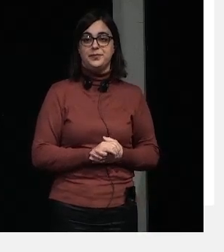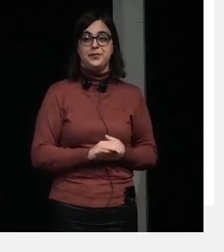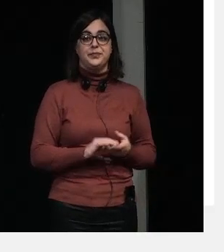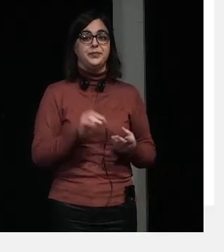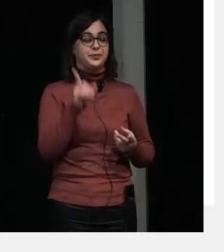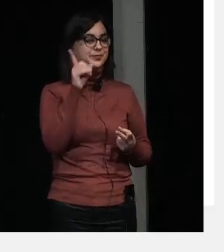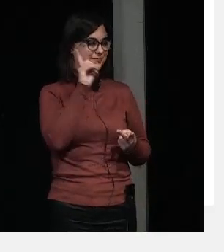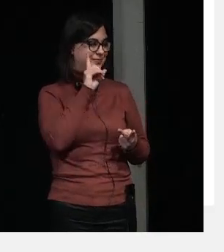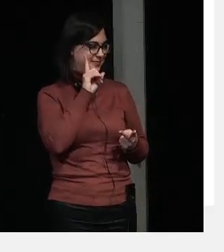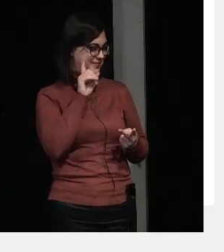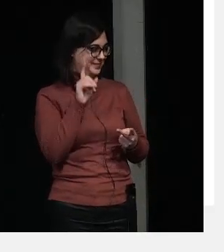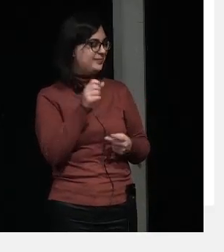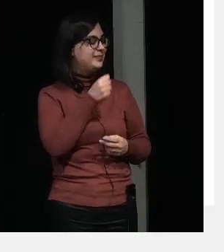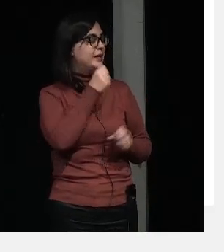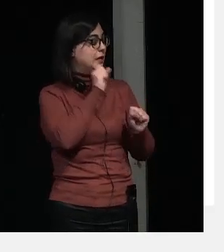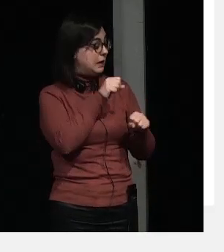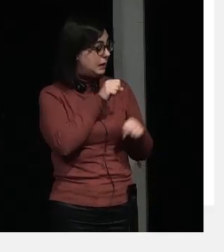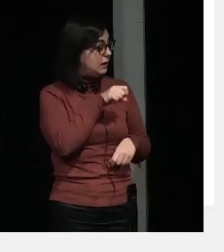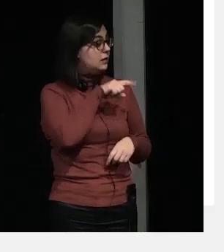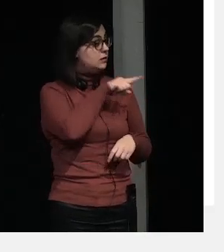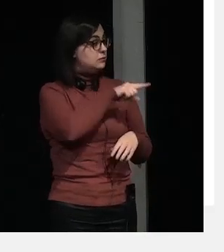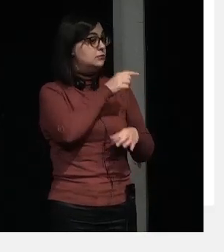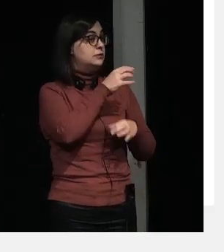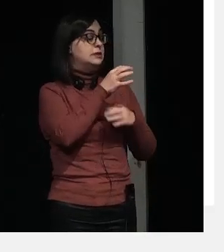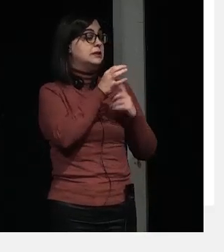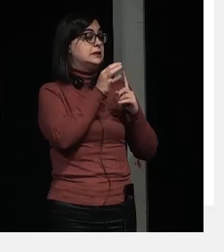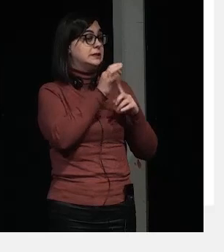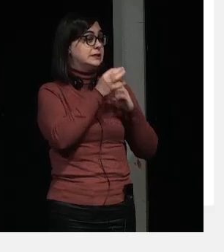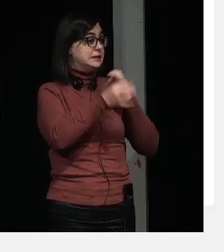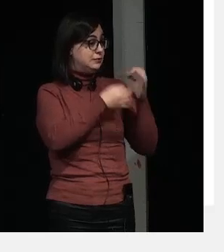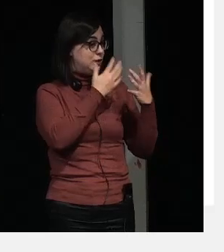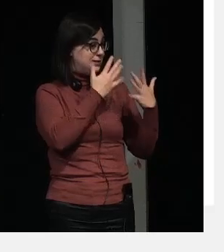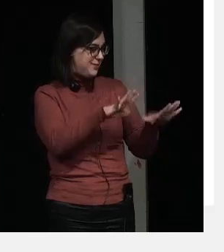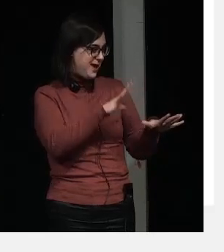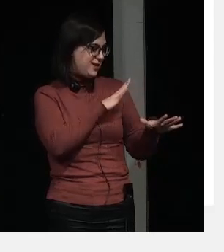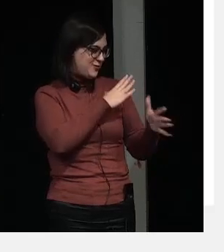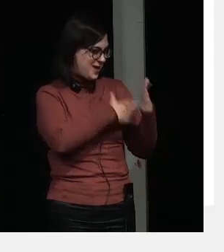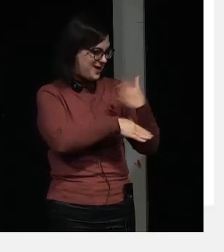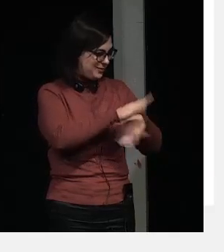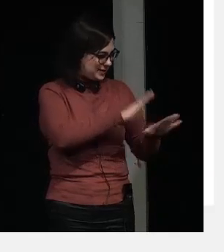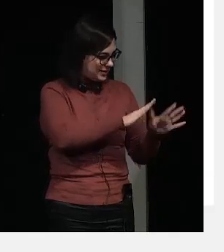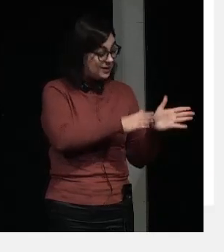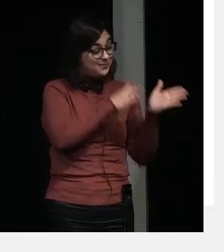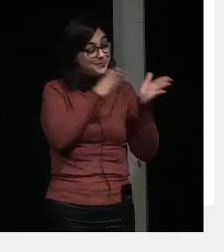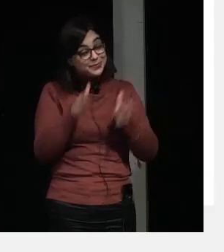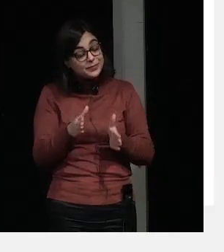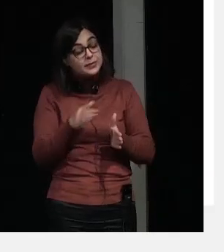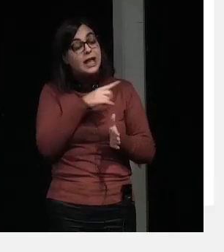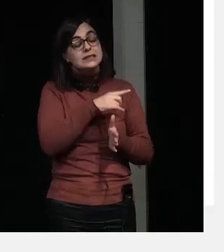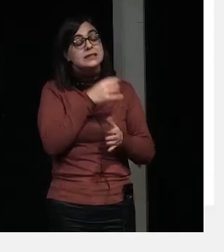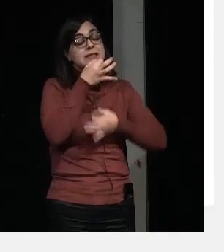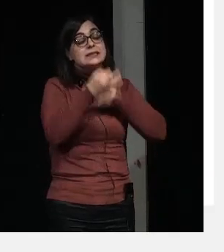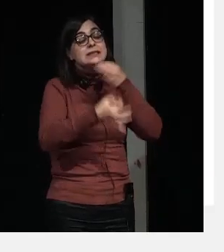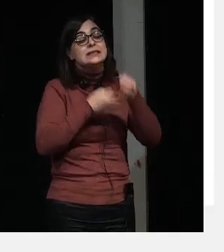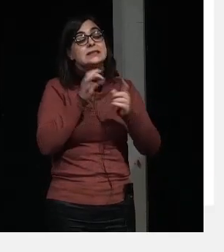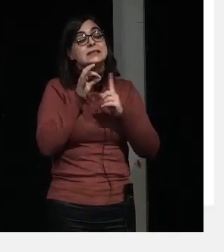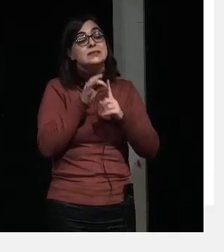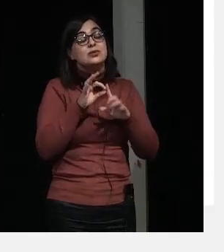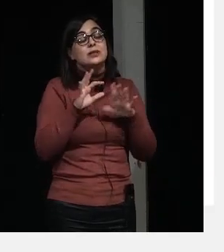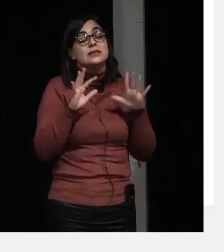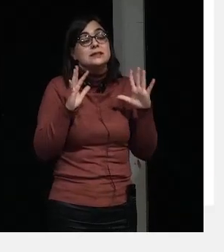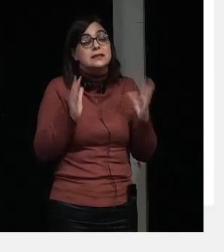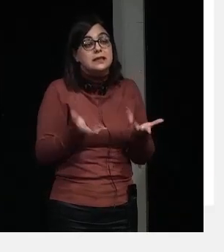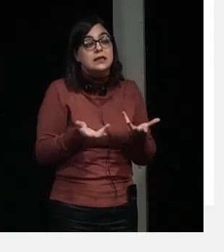Βεβαίως, πέρα από τις συμβουλές λοιπόν που εσείς δίνετε στους ανθρώπους με αναπηρία, ποιες συμβουλές δίνετε